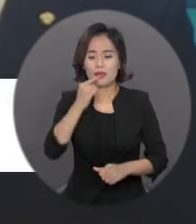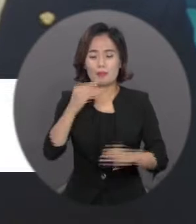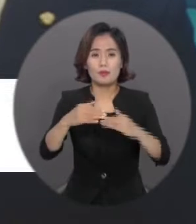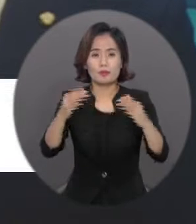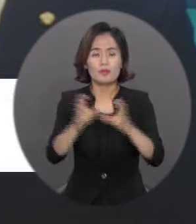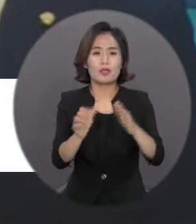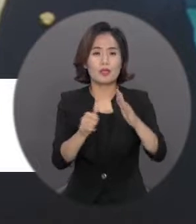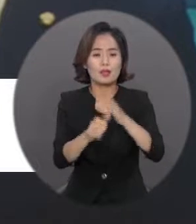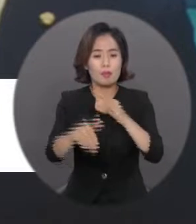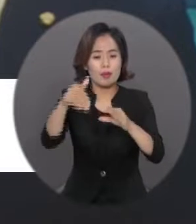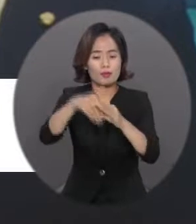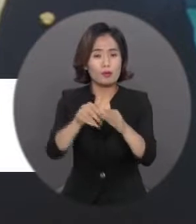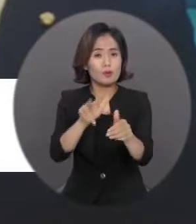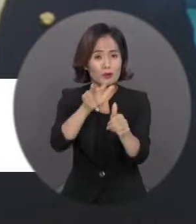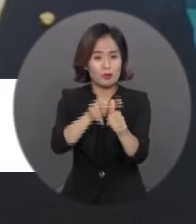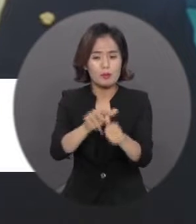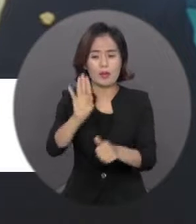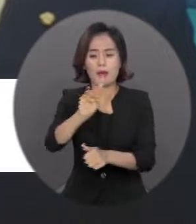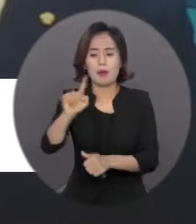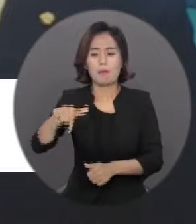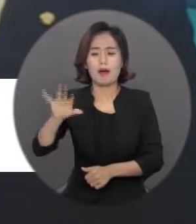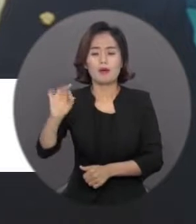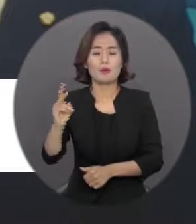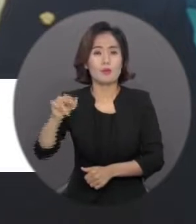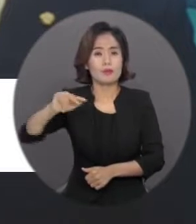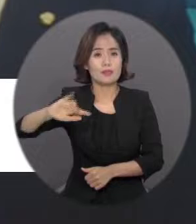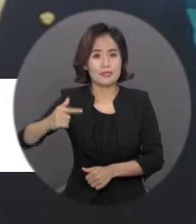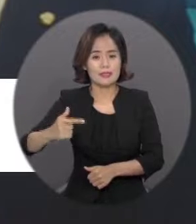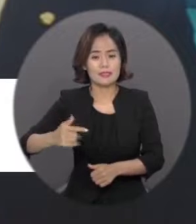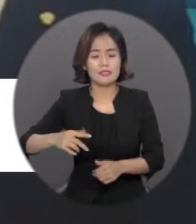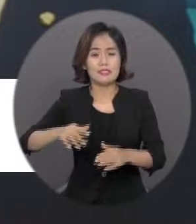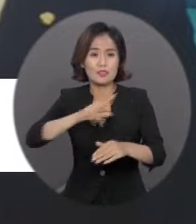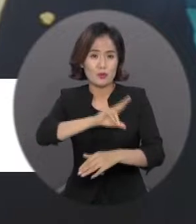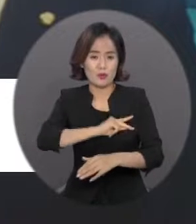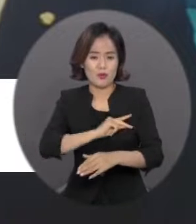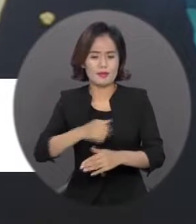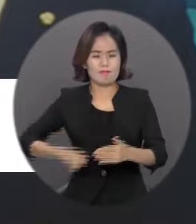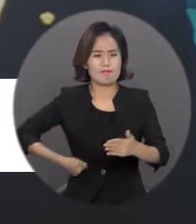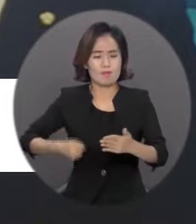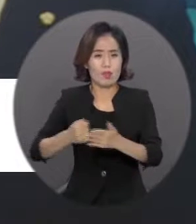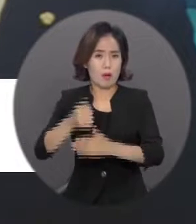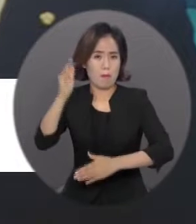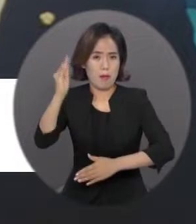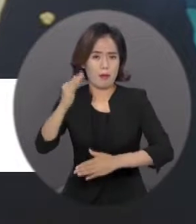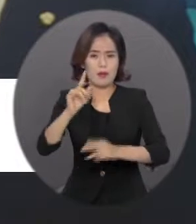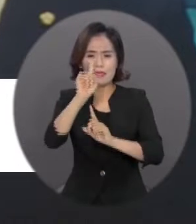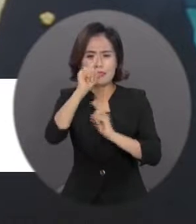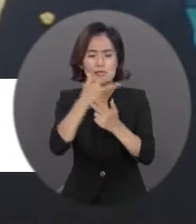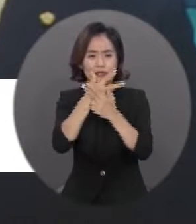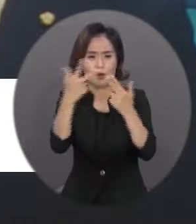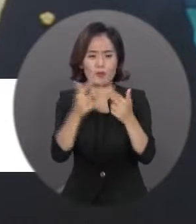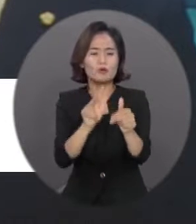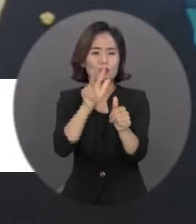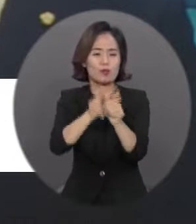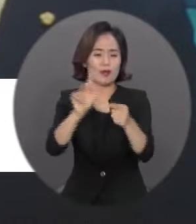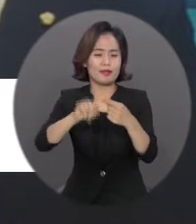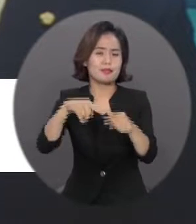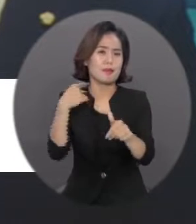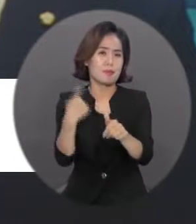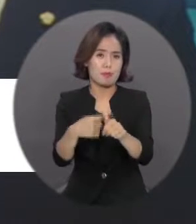더불어민주당 대표 선거에 출마한 박용진 의원이 작심 발언을 쏟아내며 이재명 의원의 출마를 거듭